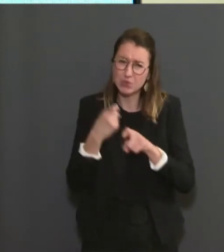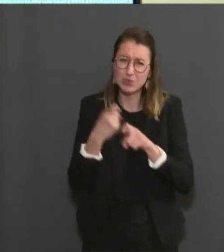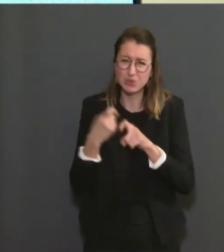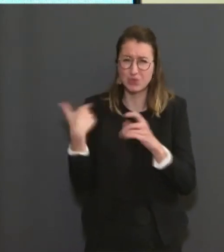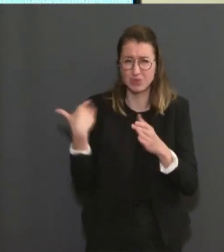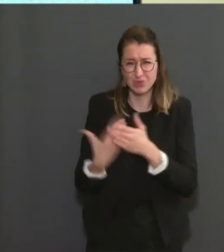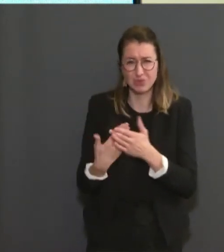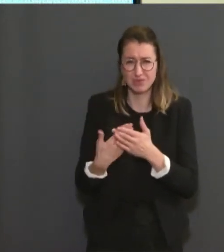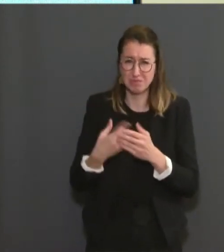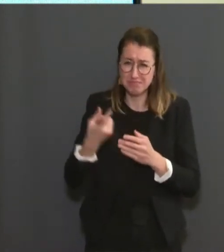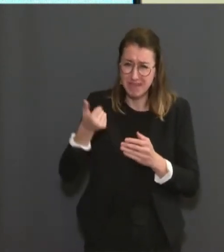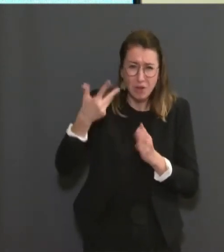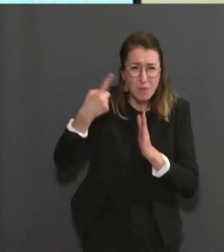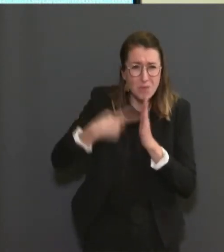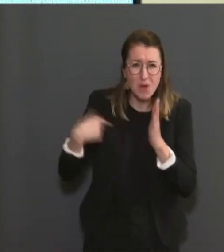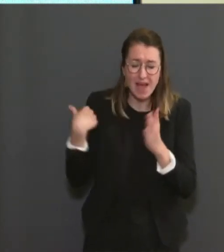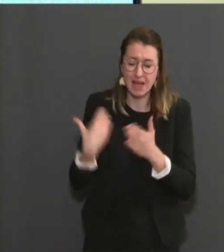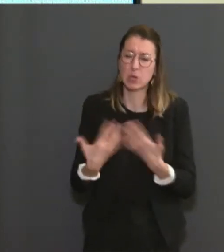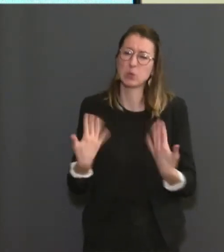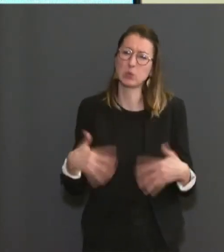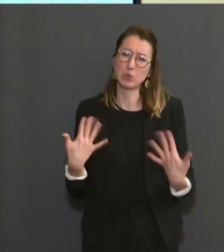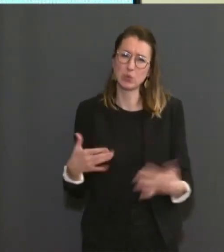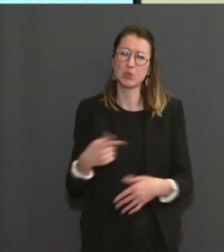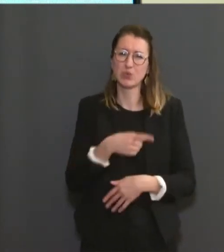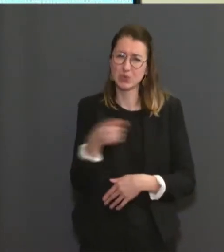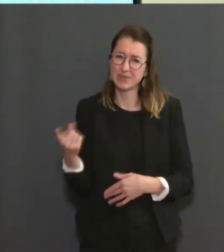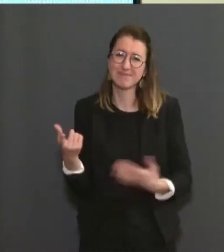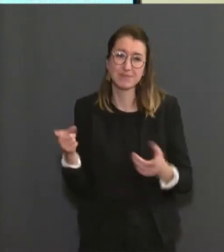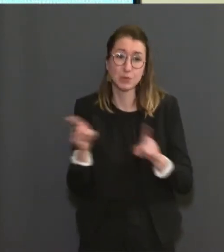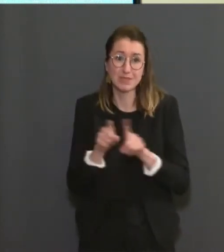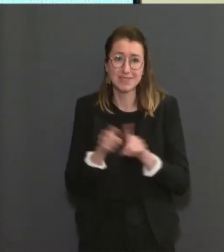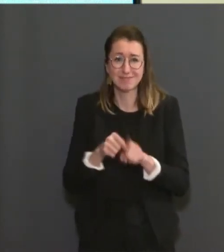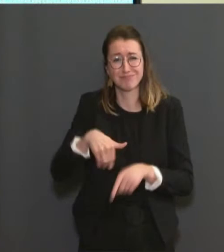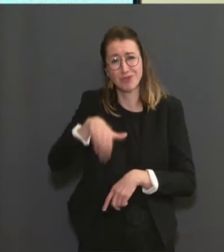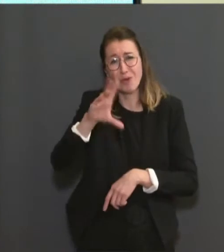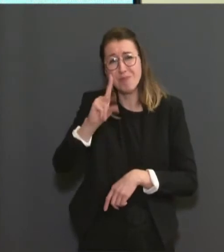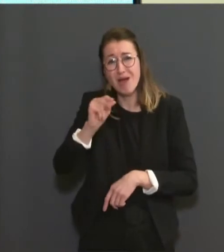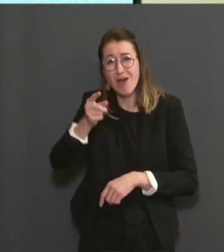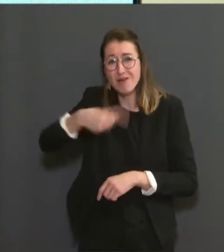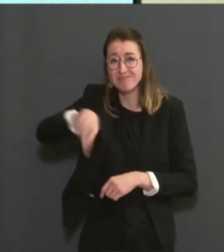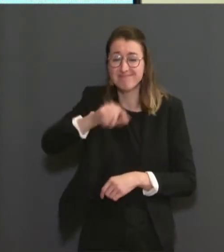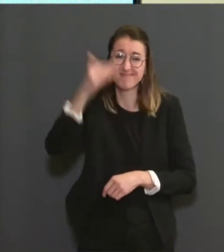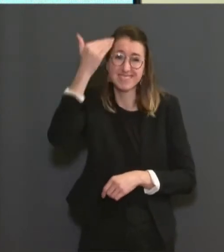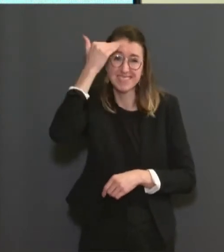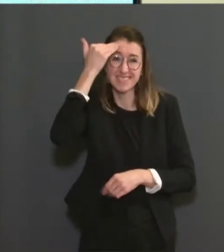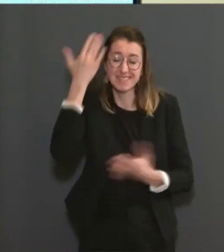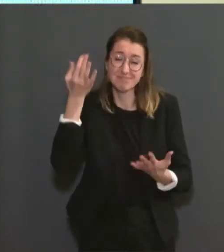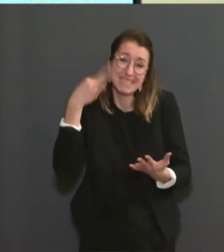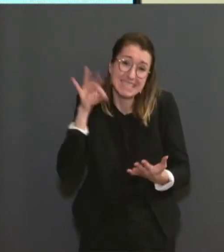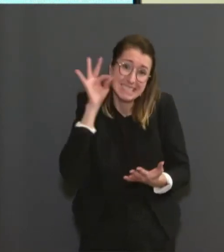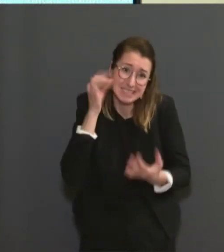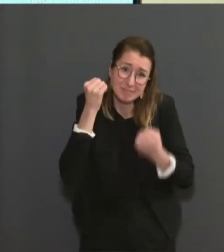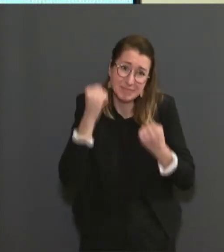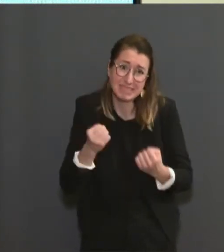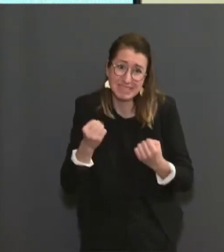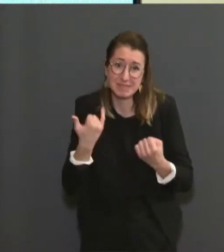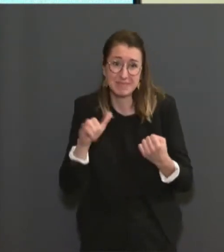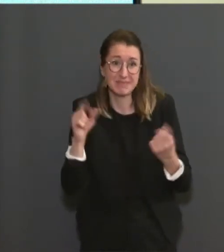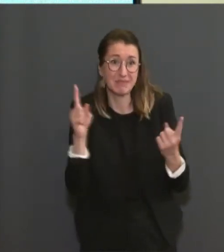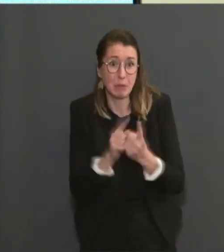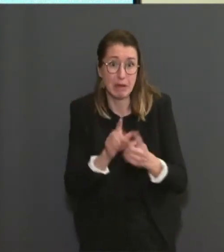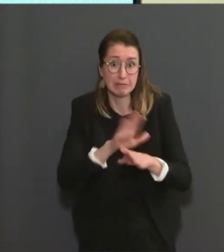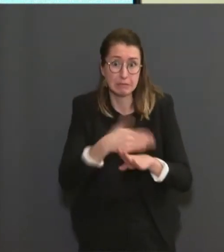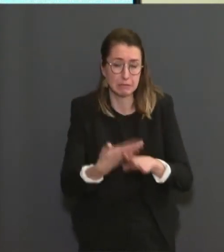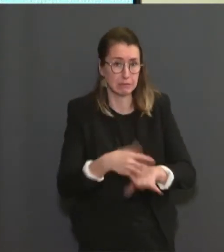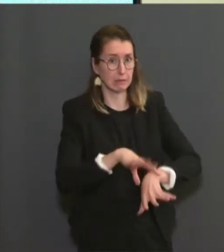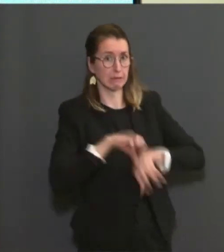en partie, en tout cas sûrement pour les grands-parents, courent un risque plus important de contact si elles attrapent le virus